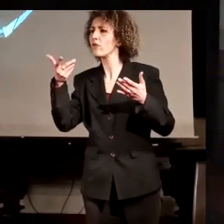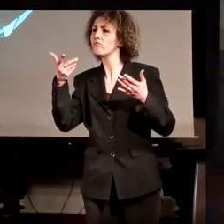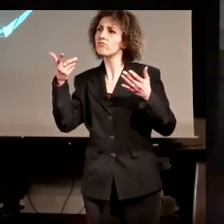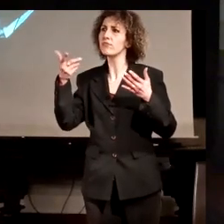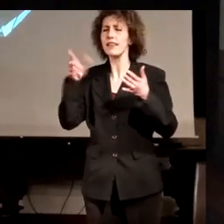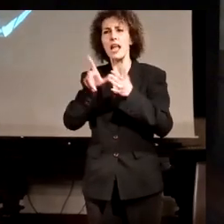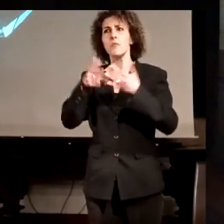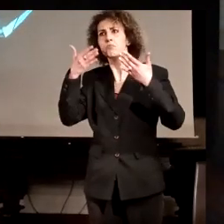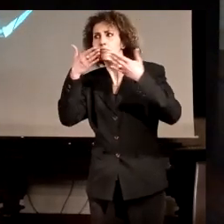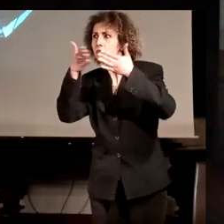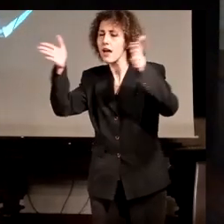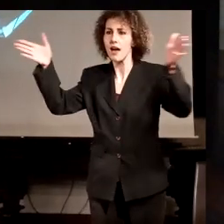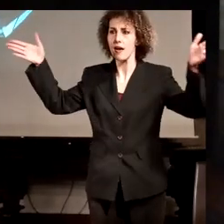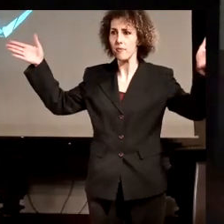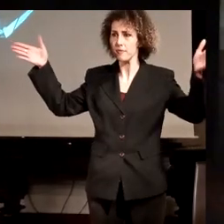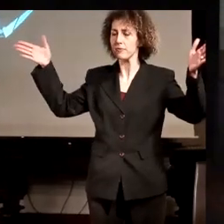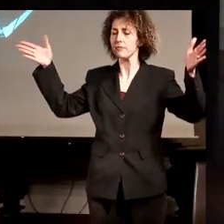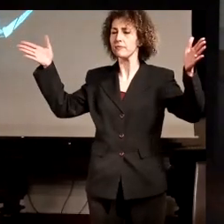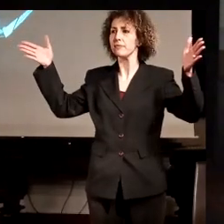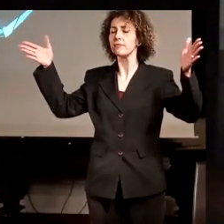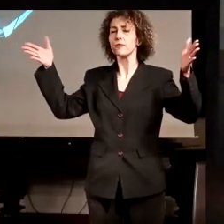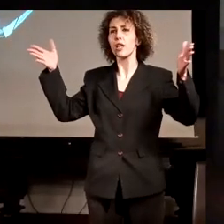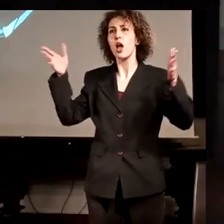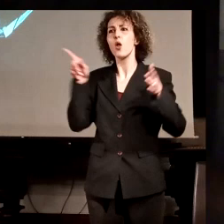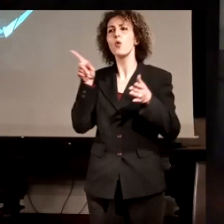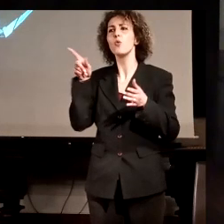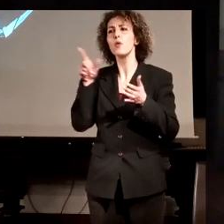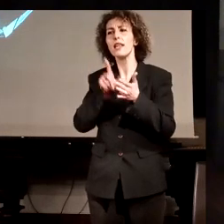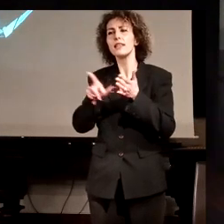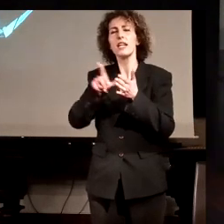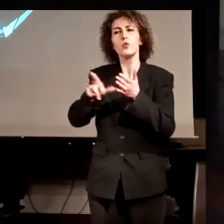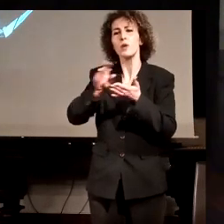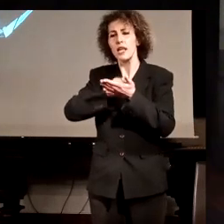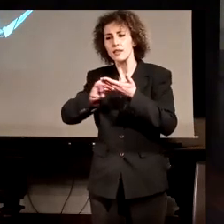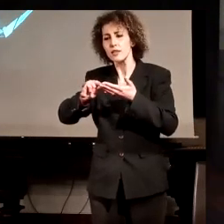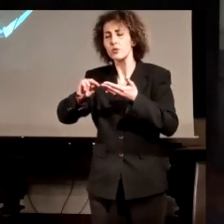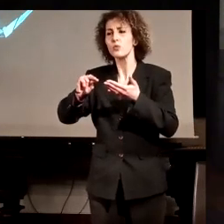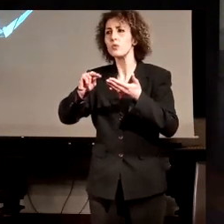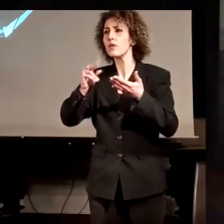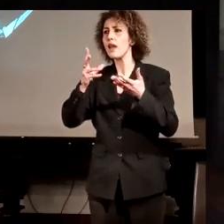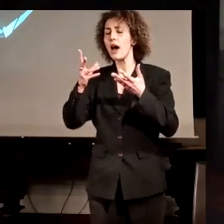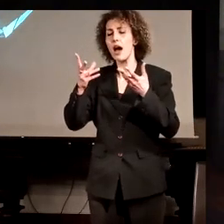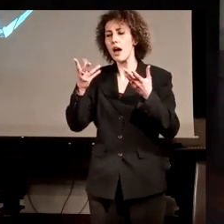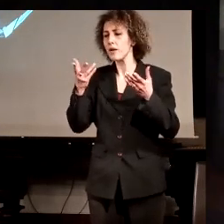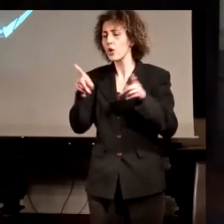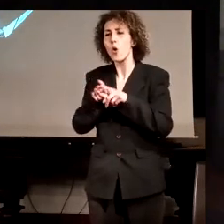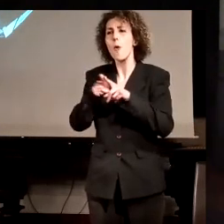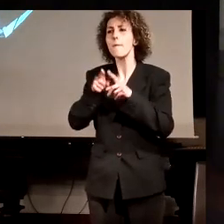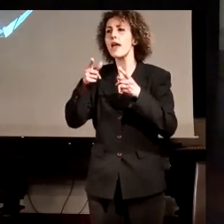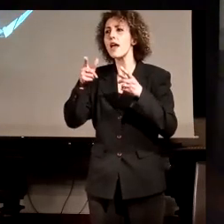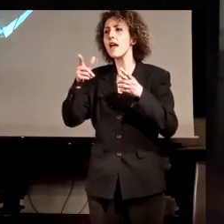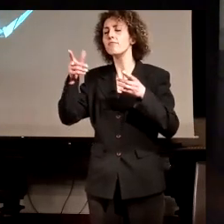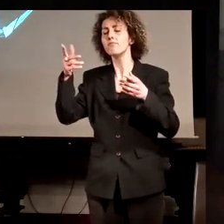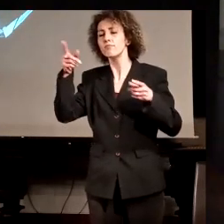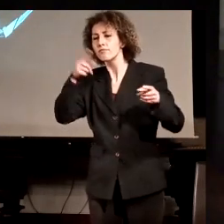sull'idea di questo della letteratura della scrittura come una specie di continuo circolo e circolazione